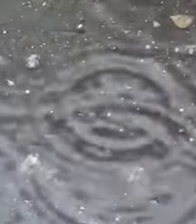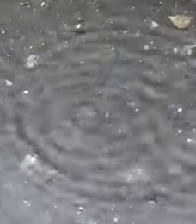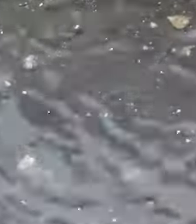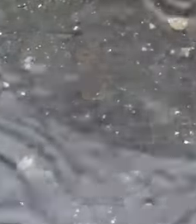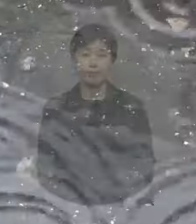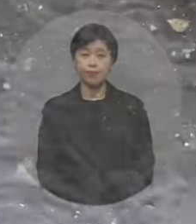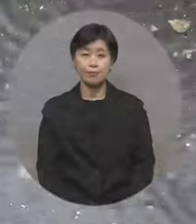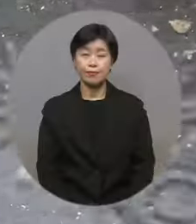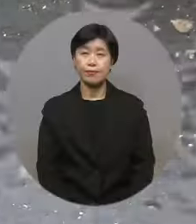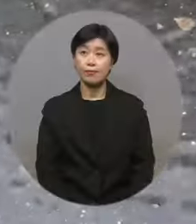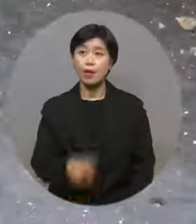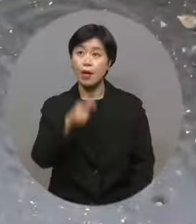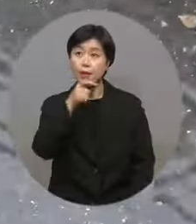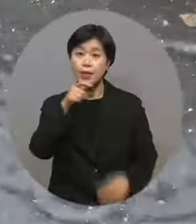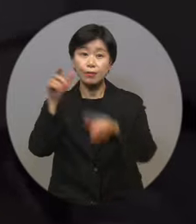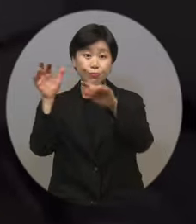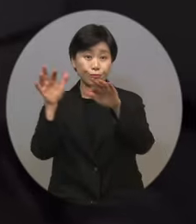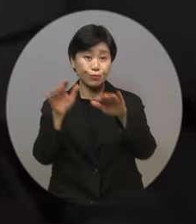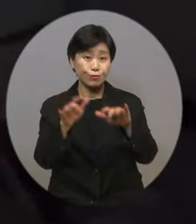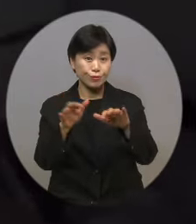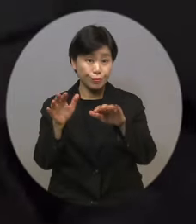보슬비가 내리는 이른 아침.